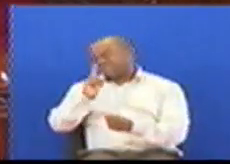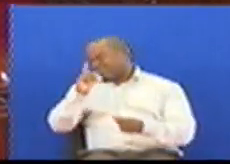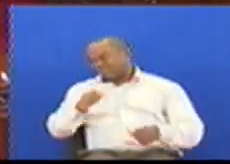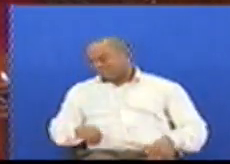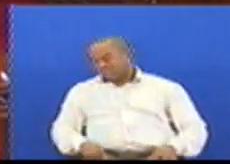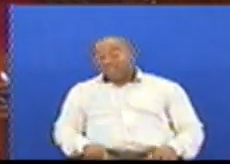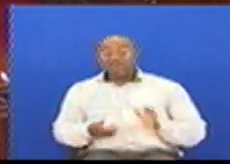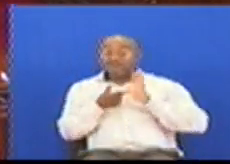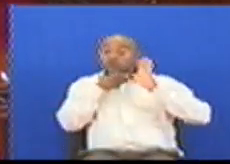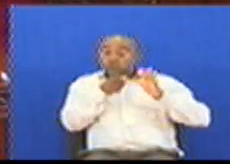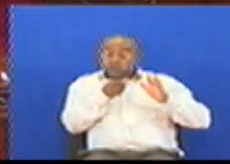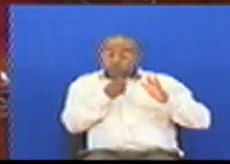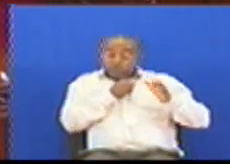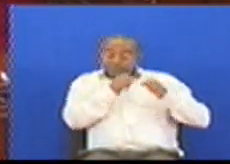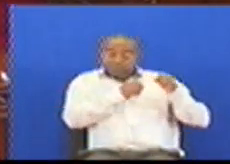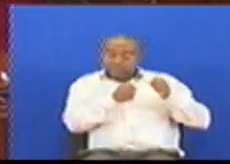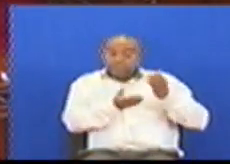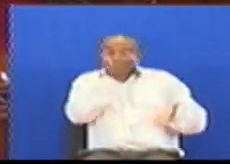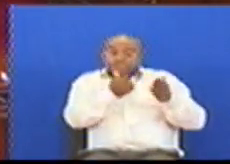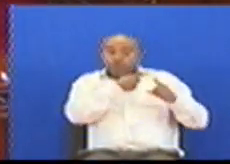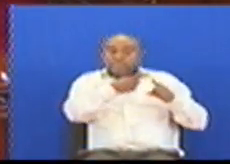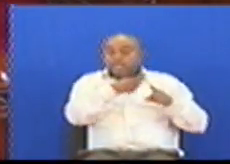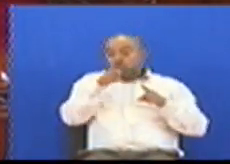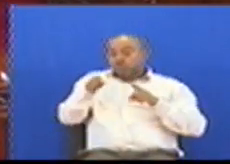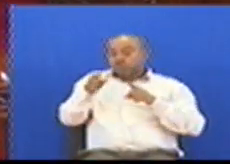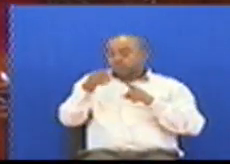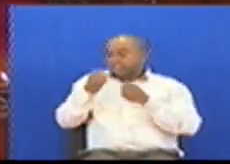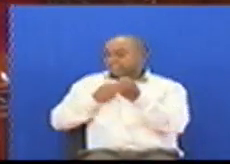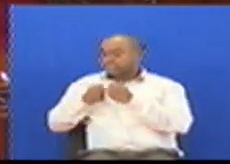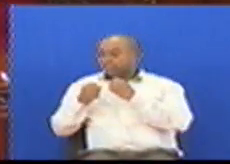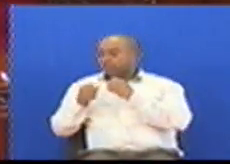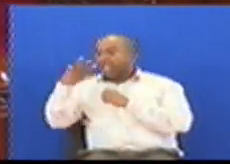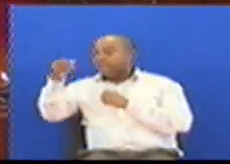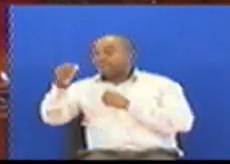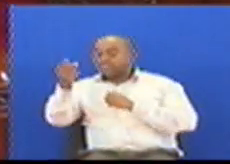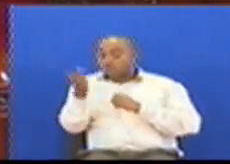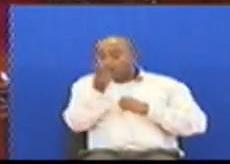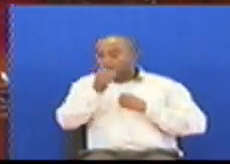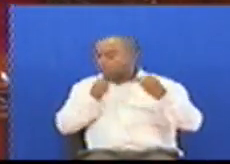Sasa leo kwenye miradi ya kimkakati mnashindanisha halmashauri na majiji.